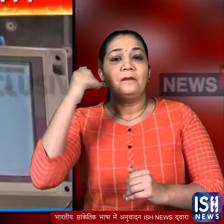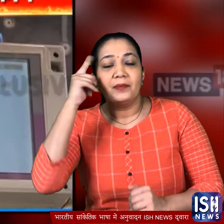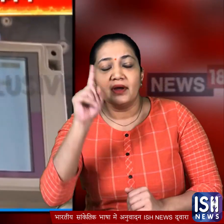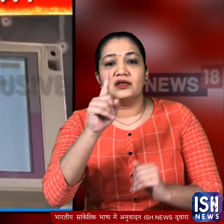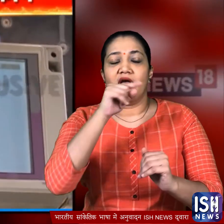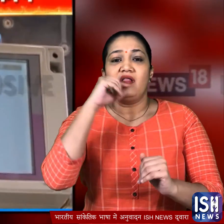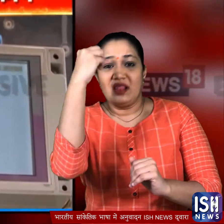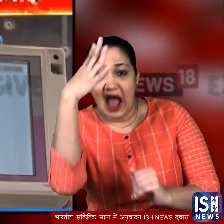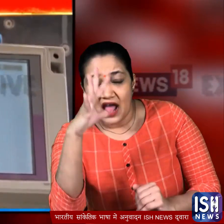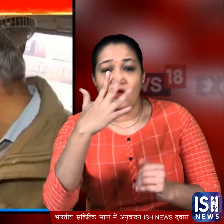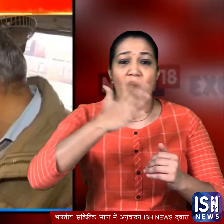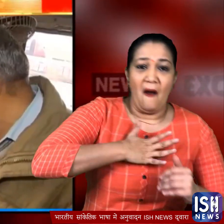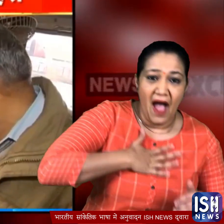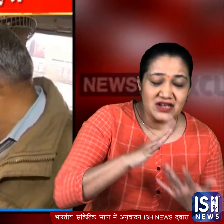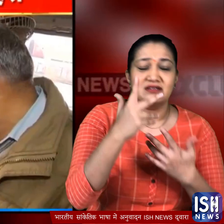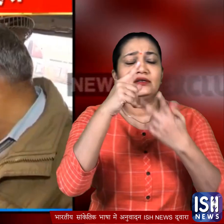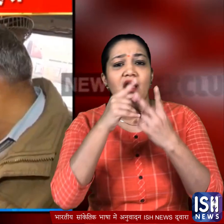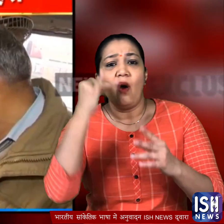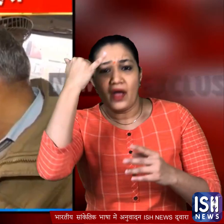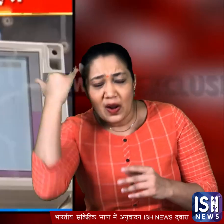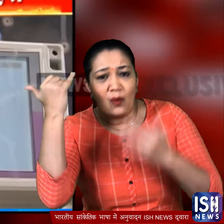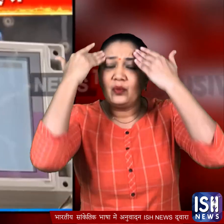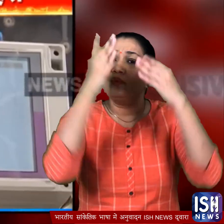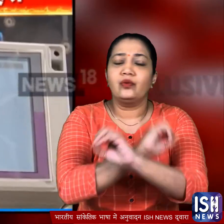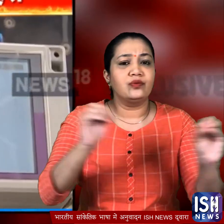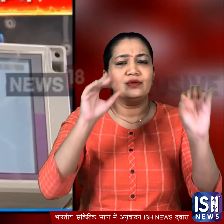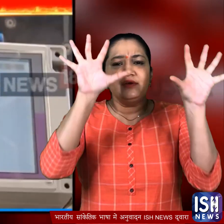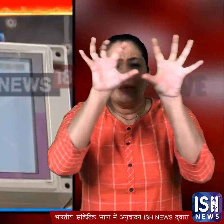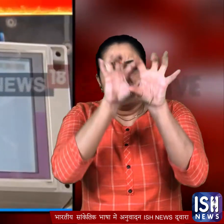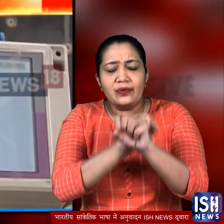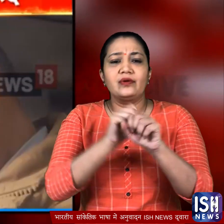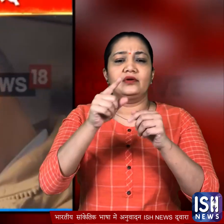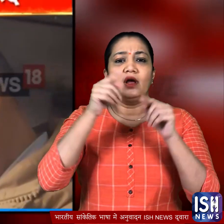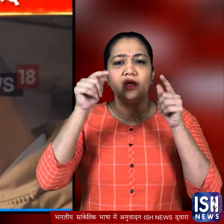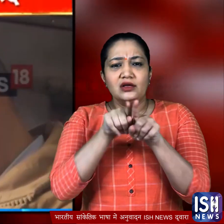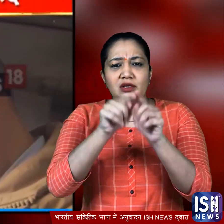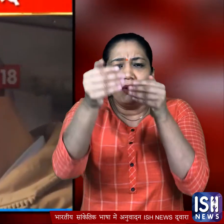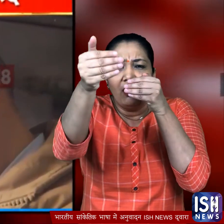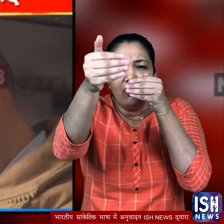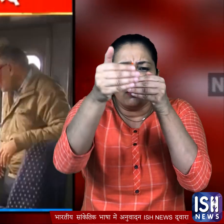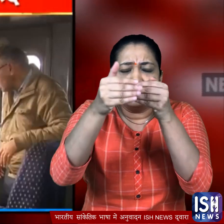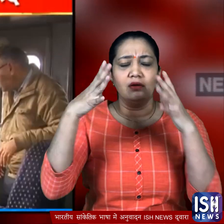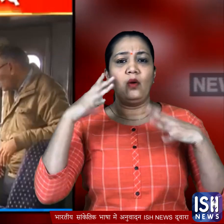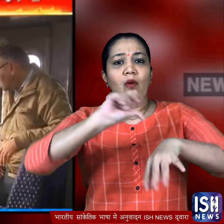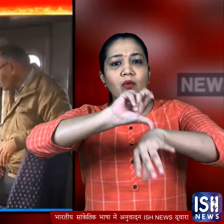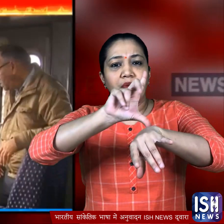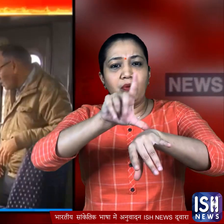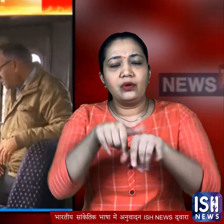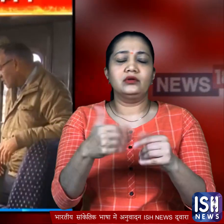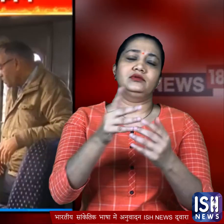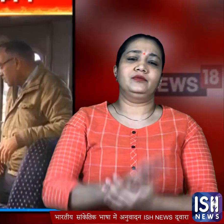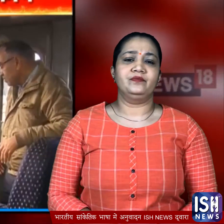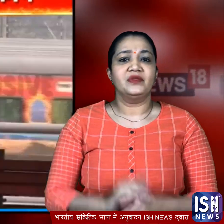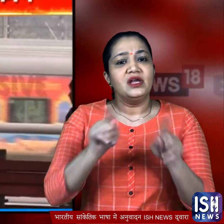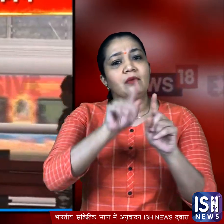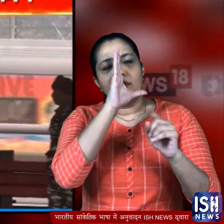पता नहीं चल पाता कि सिग्नल लाल होगा, हरा होगा या पीला। यानी विजिबिलिटी जितनी कम होगी, ड्राइवर को सिग्नल का उतनी ही देर से पता चलेगा। हालांकि